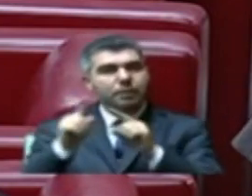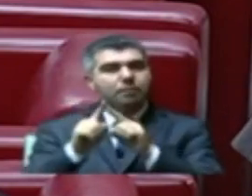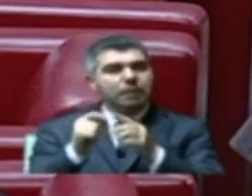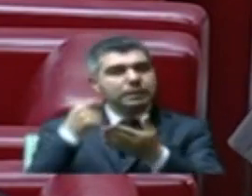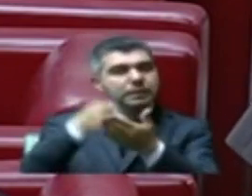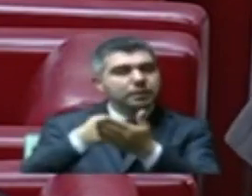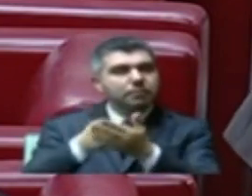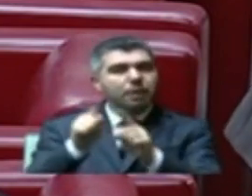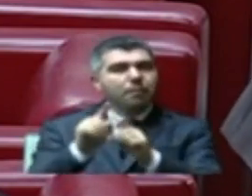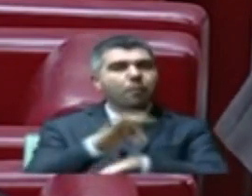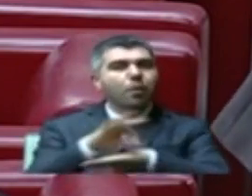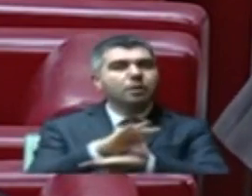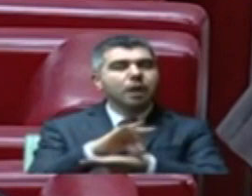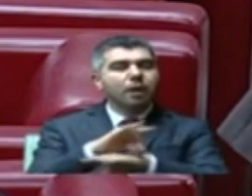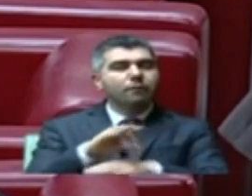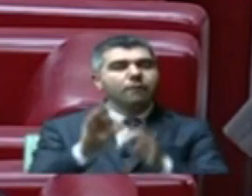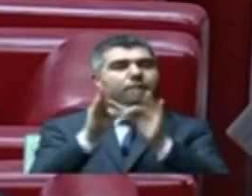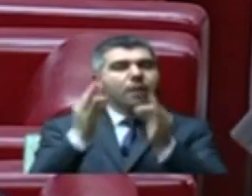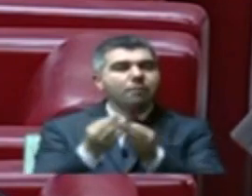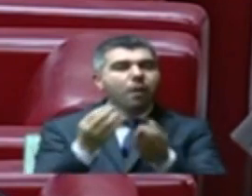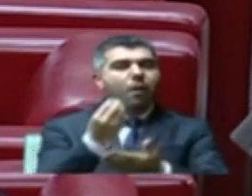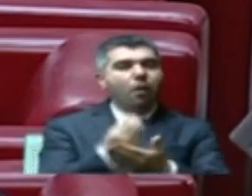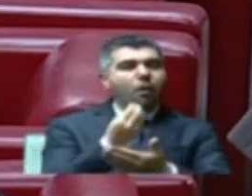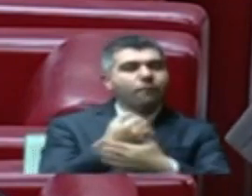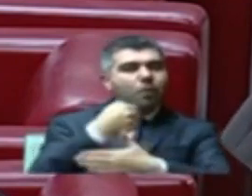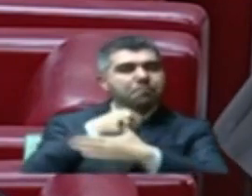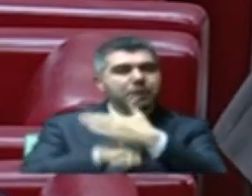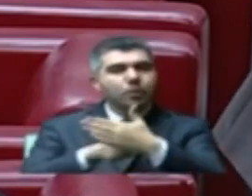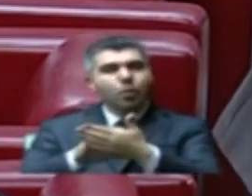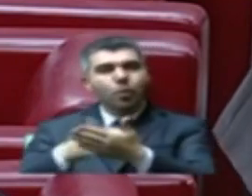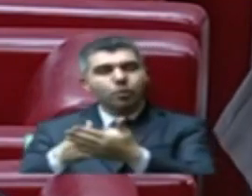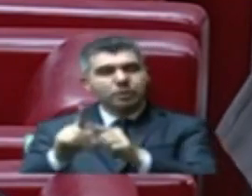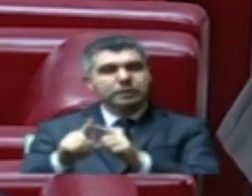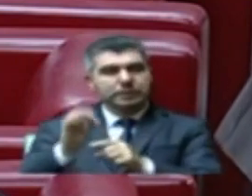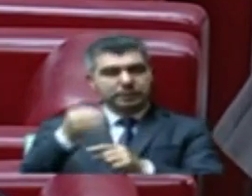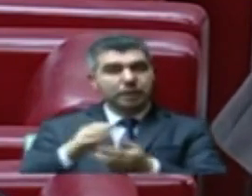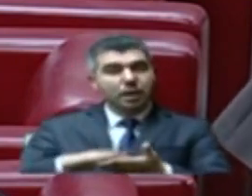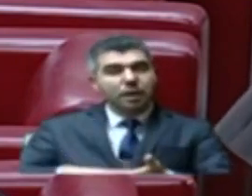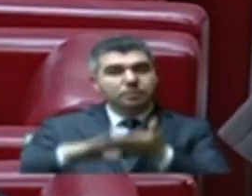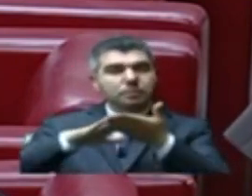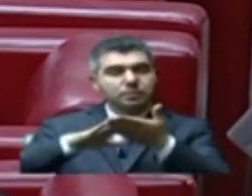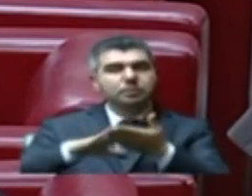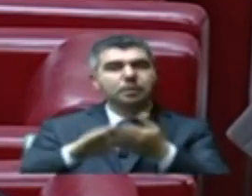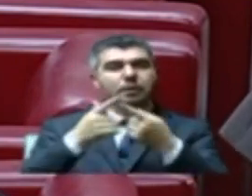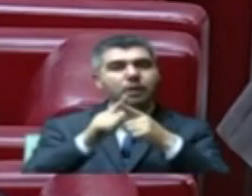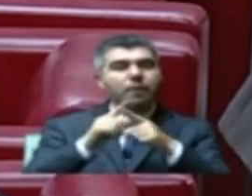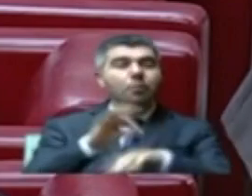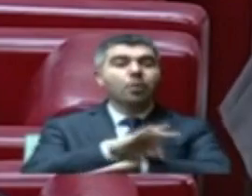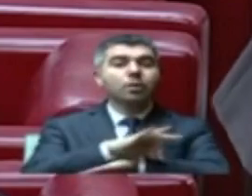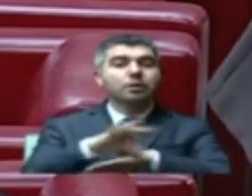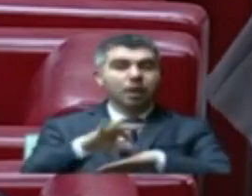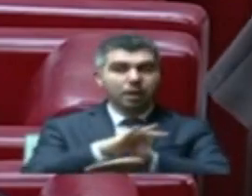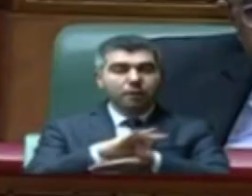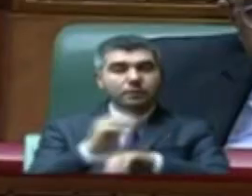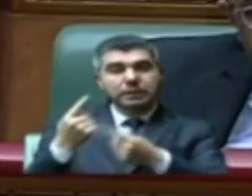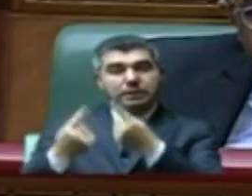العائلية هي مكون أساسي في مجال تحسين دخل الموظفين. لكن لا ننسى بأن الأمر لا يتعلق فقط بالموظفين بل يشمل حتى